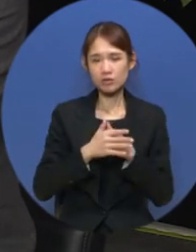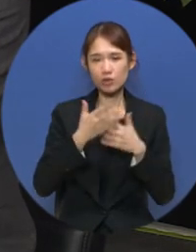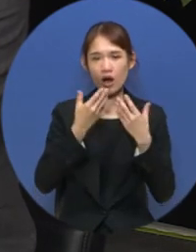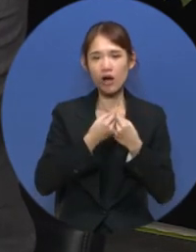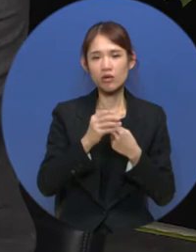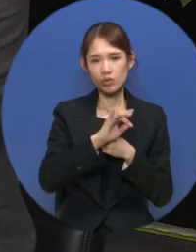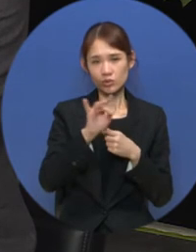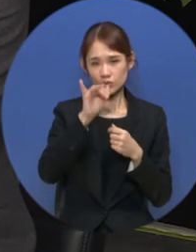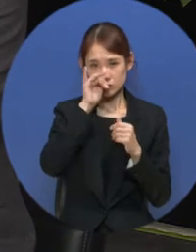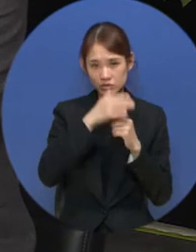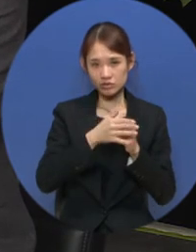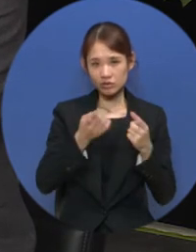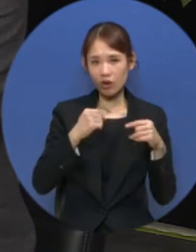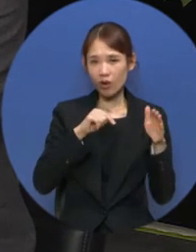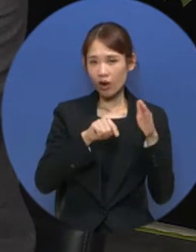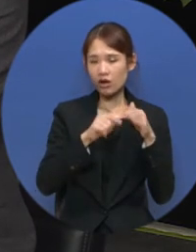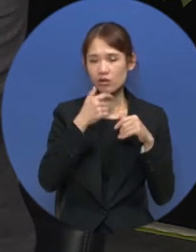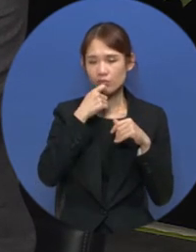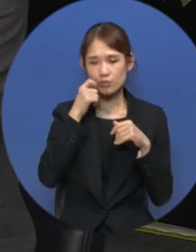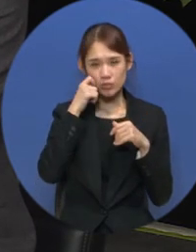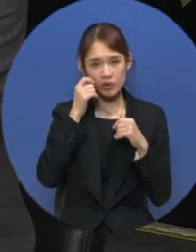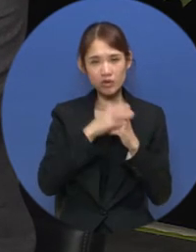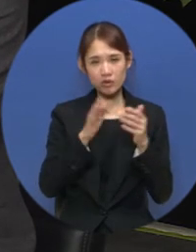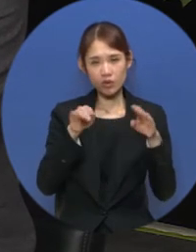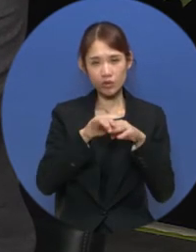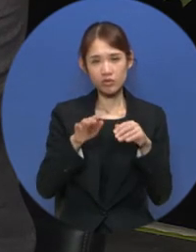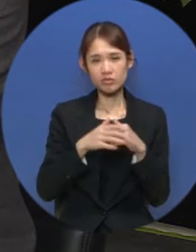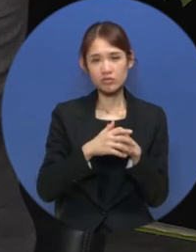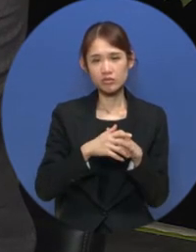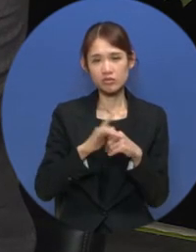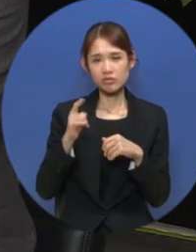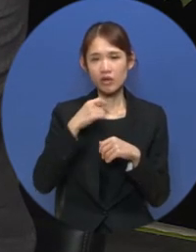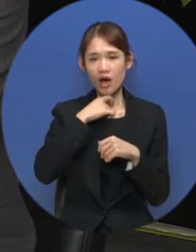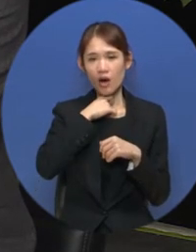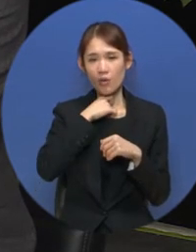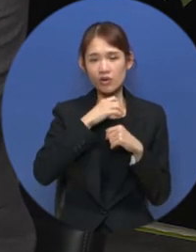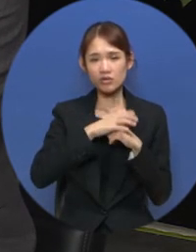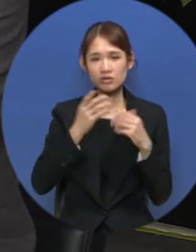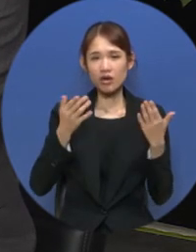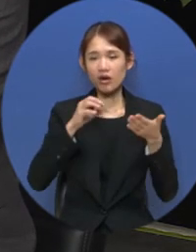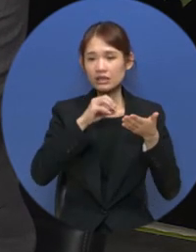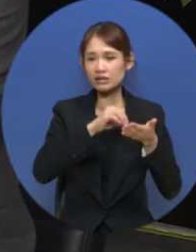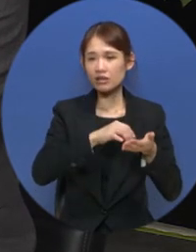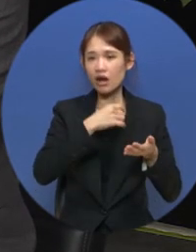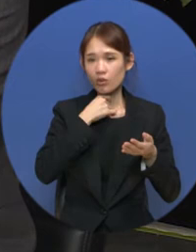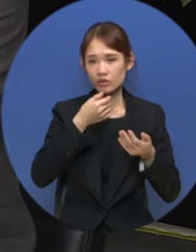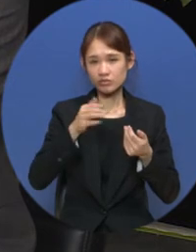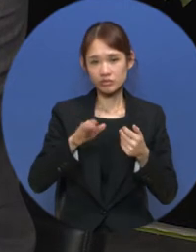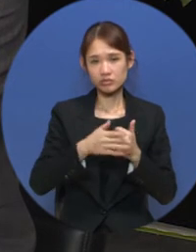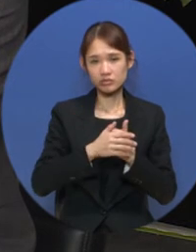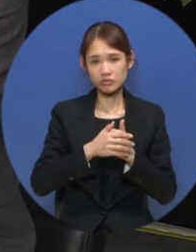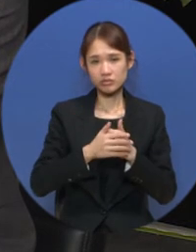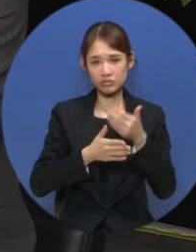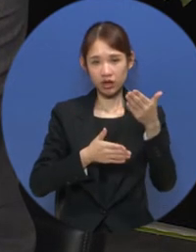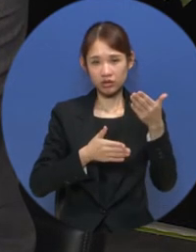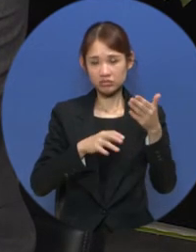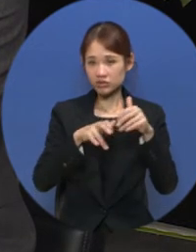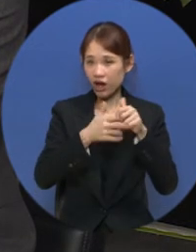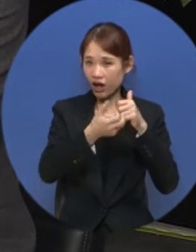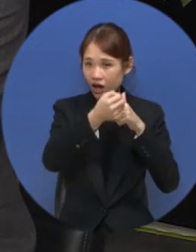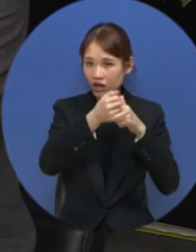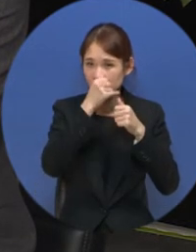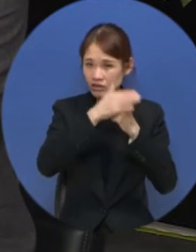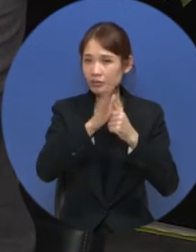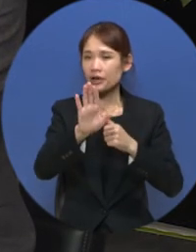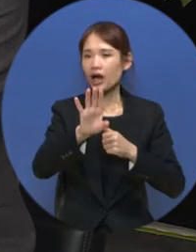있고요. 들어오지 못하는 건물들. 그리고 제가 하고 싶은 뭐 어떤 일자리가 있는데 당신은 장애가 있어서 이